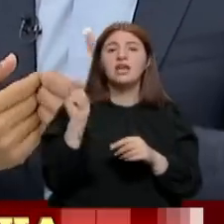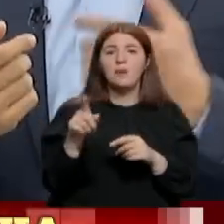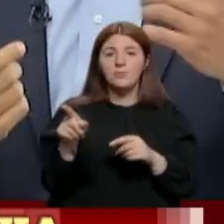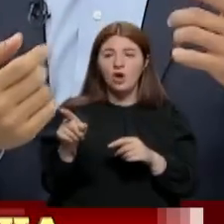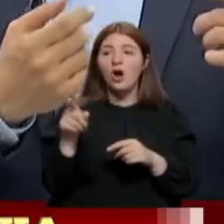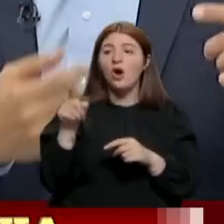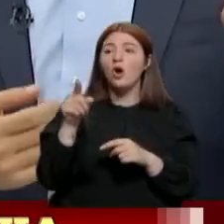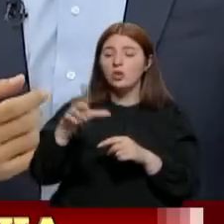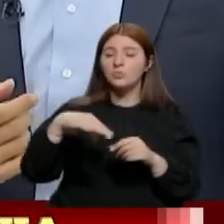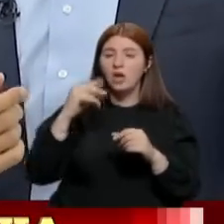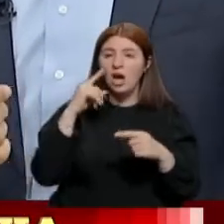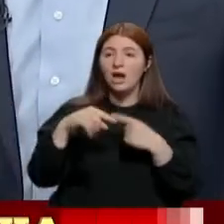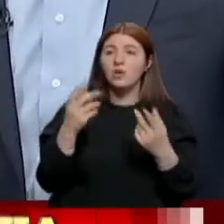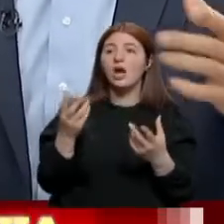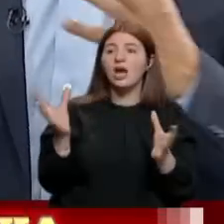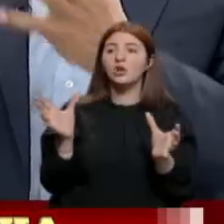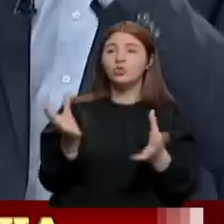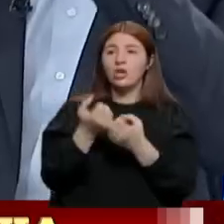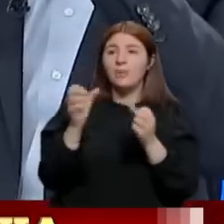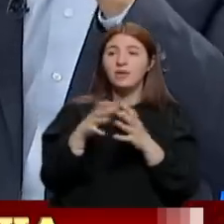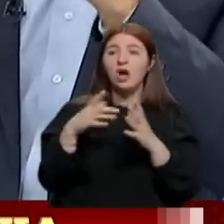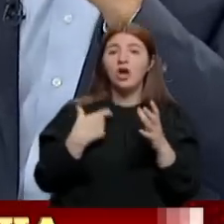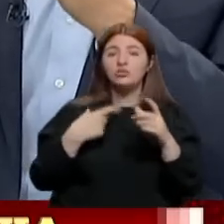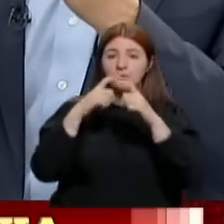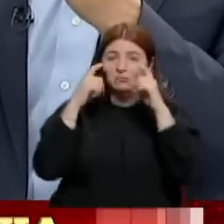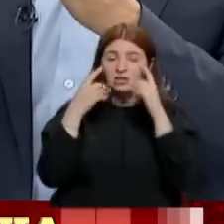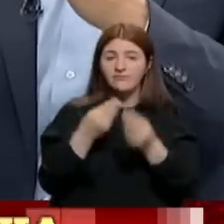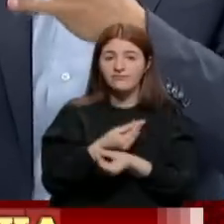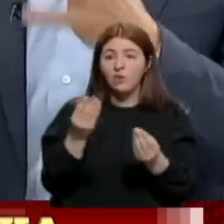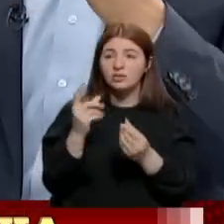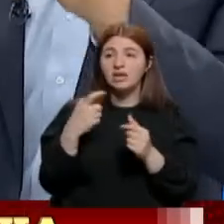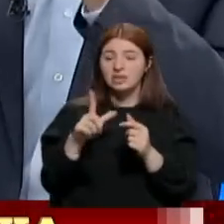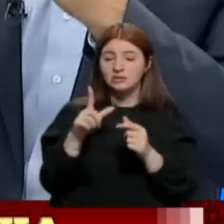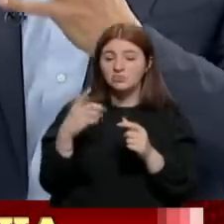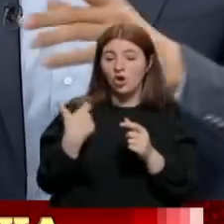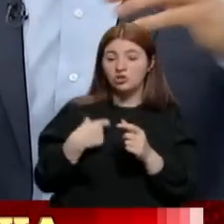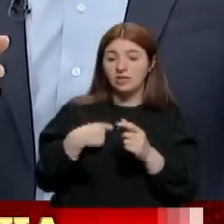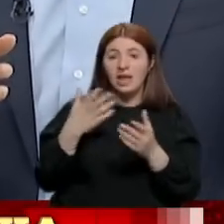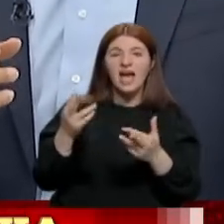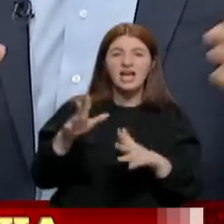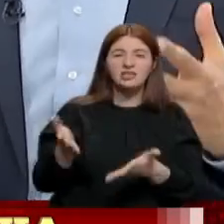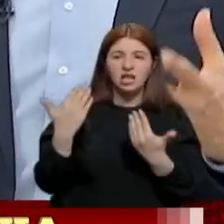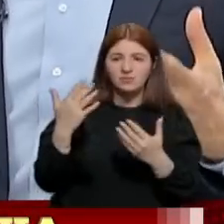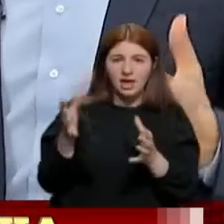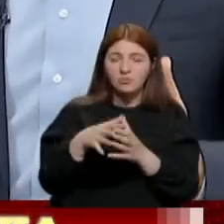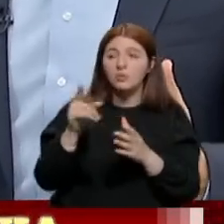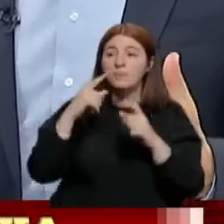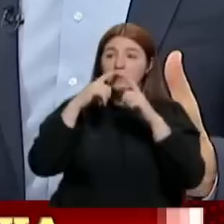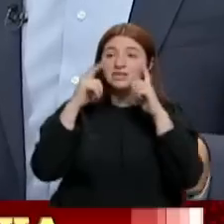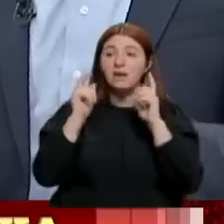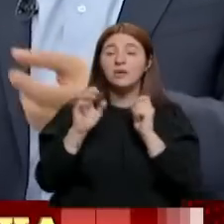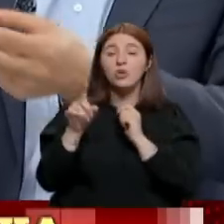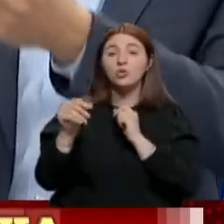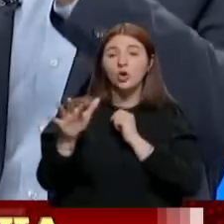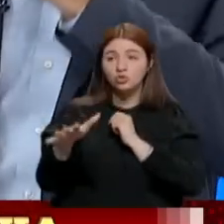toz. Oradaki bütün arama kurtarma ekiplerine özel maskeler dağıtılması lazım. Yani enkaz kaldırma ekiplerine. Ve onlar eğer bu maskeleri takmazlarsa